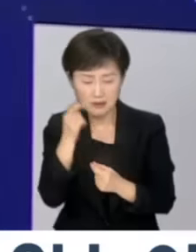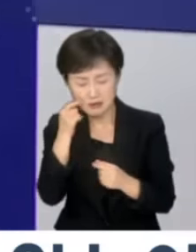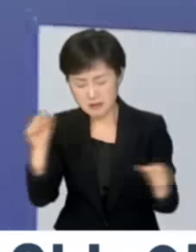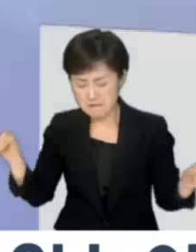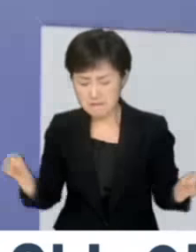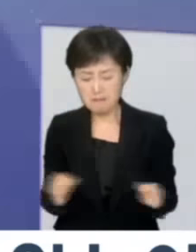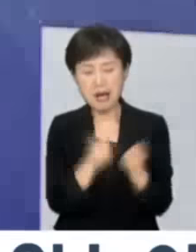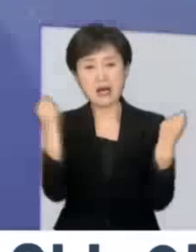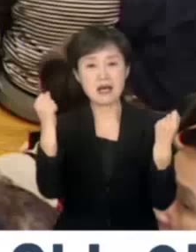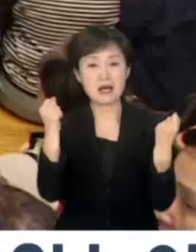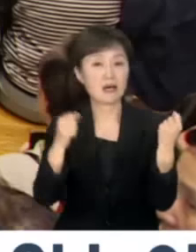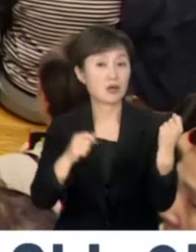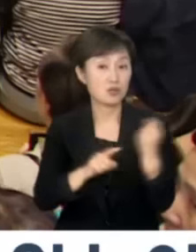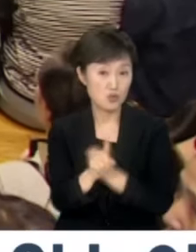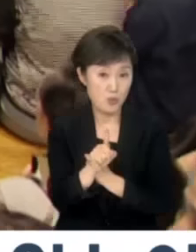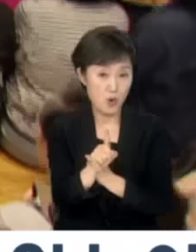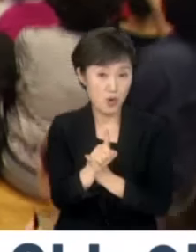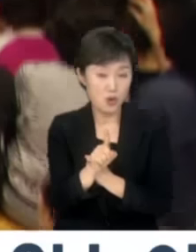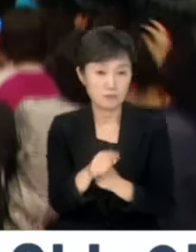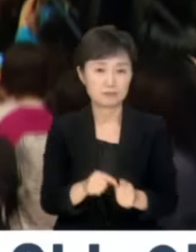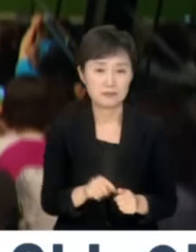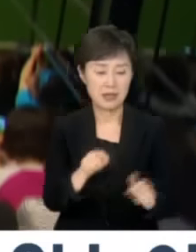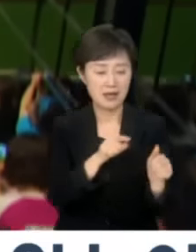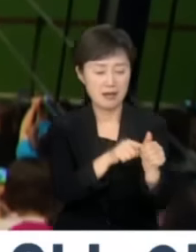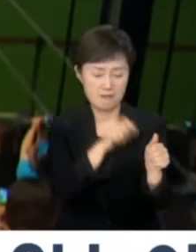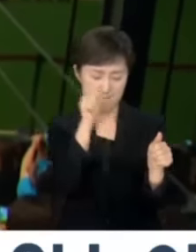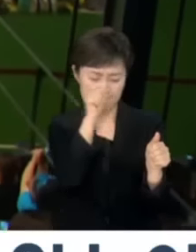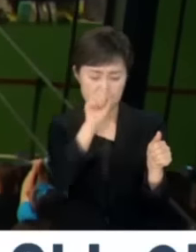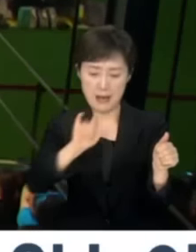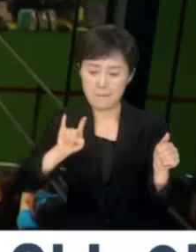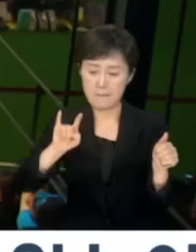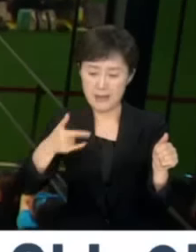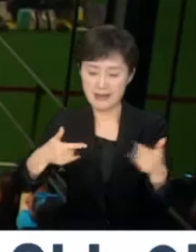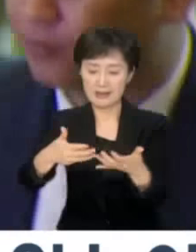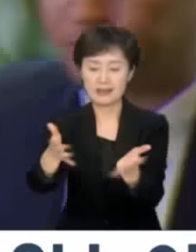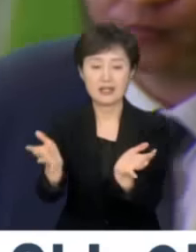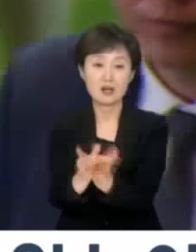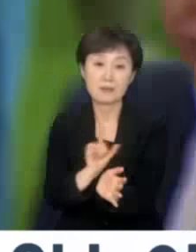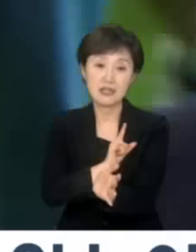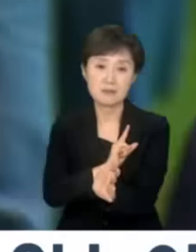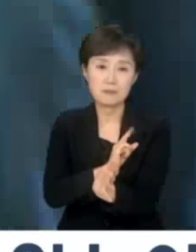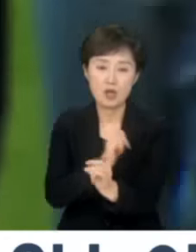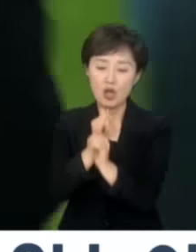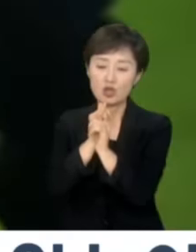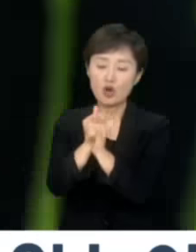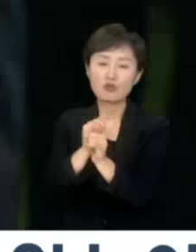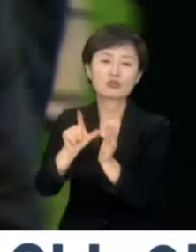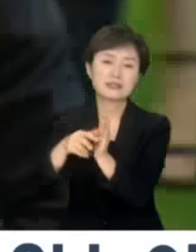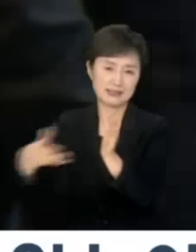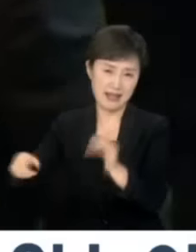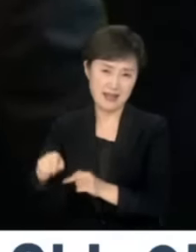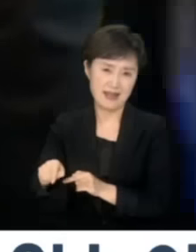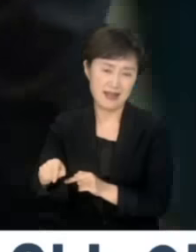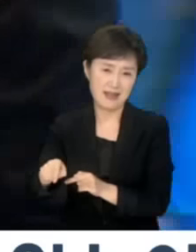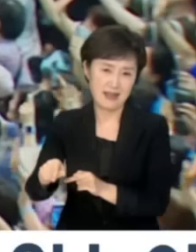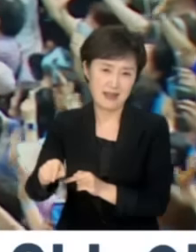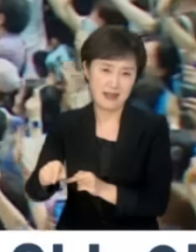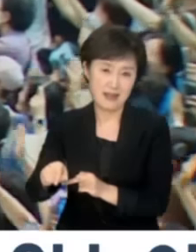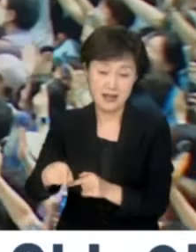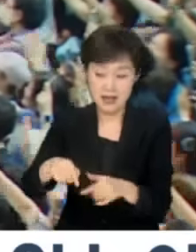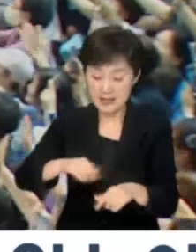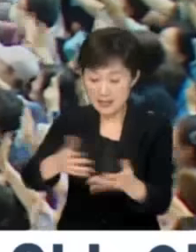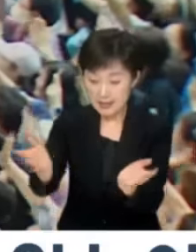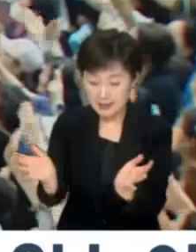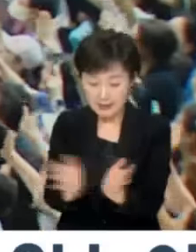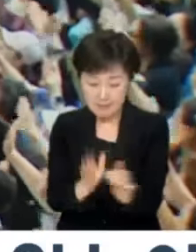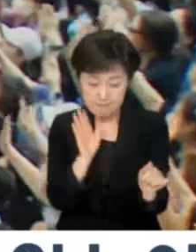흥행의 주역으로 꼽히는 건 바로 굳건한 임영웅 씨의 팬덤, 영웅시대의 활약인데요. 영웅시대는 다방면으로